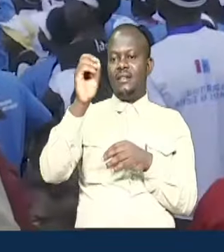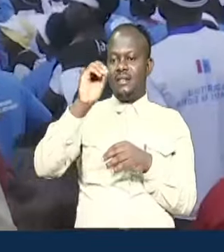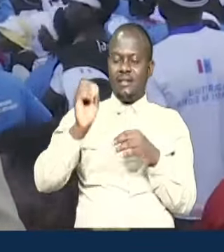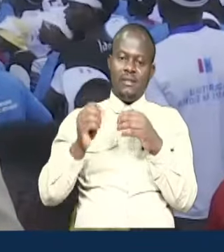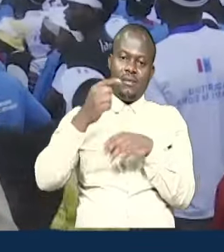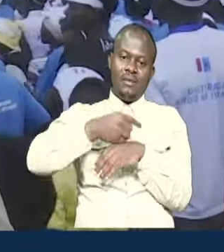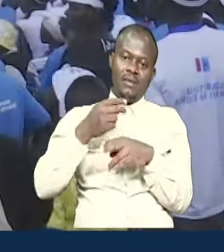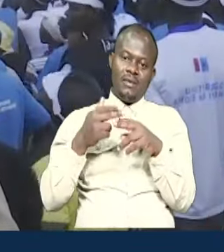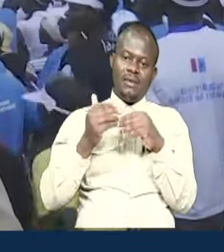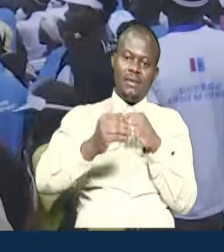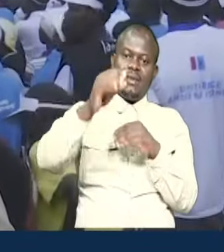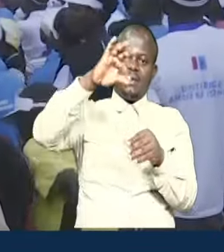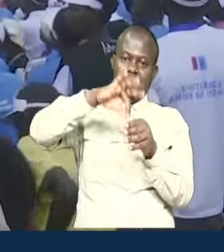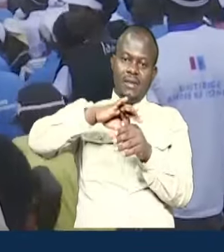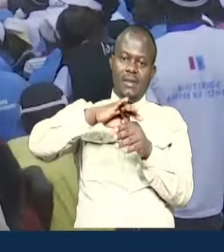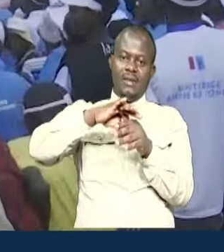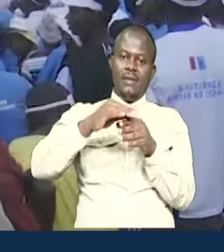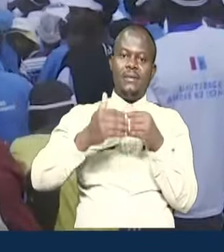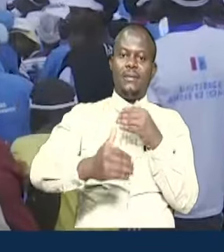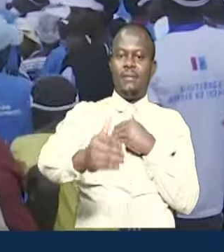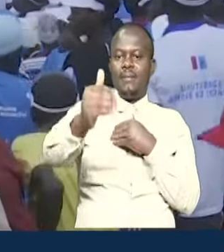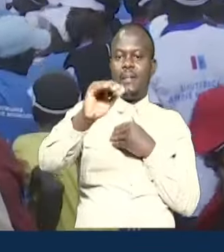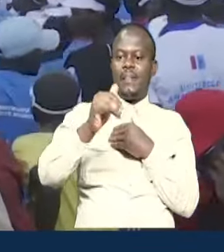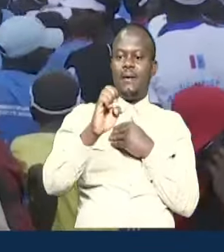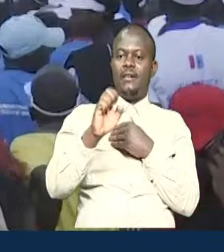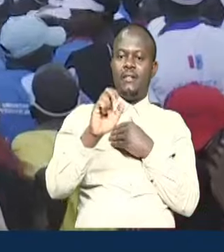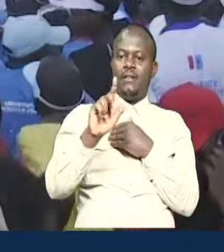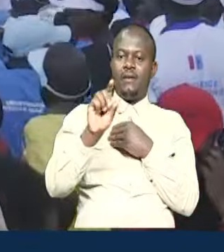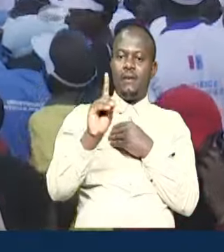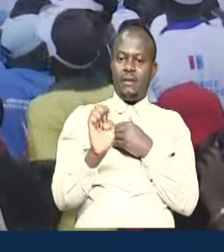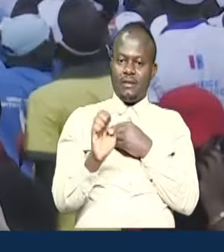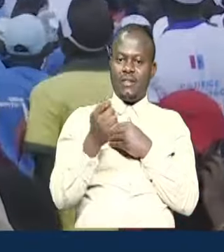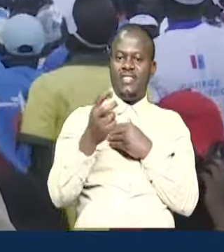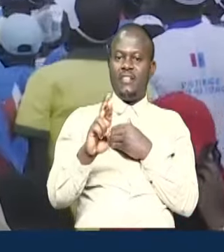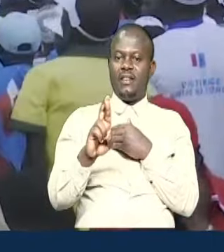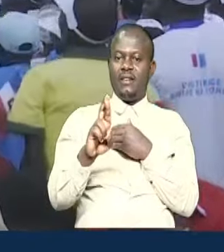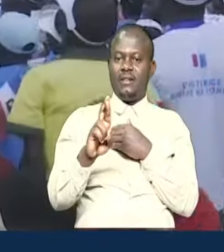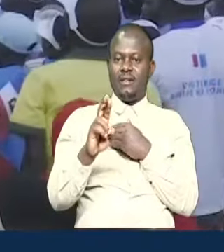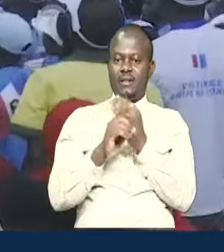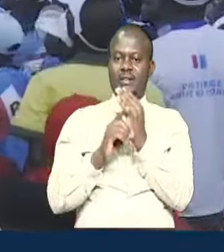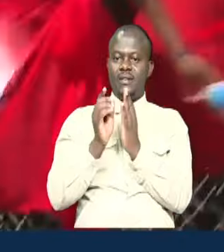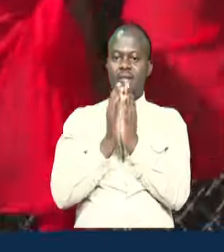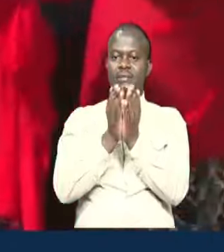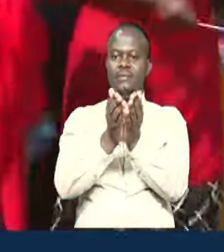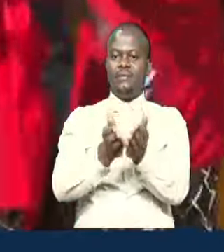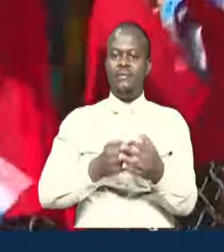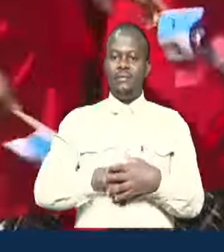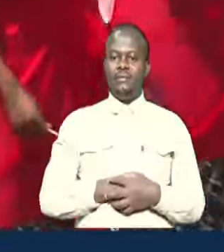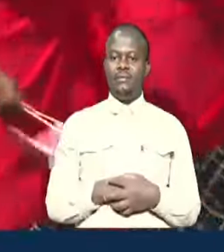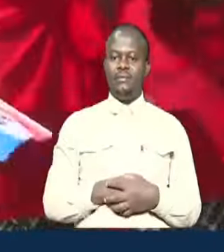imbere cyangwa se mu matora y'imirije imbere Jean-Claude Mutuyezu televiziyo Rwanda mu karere ka Rusizi